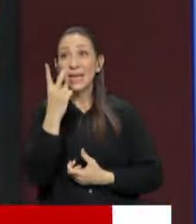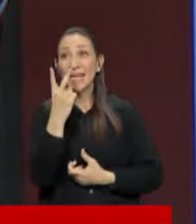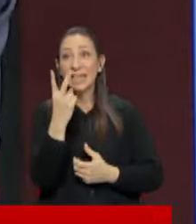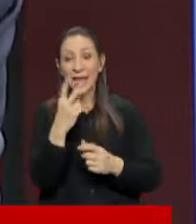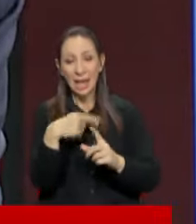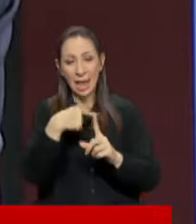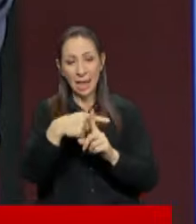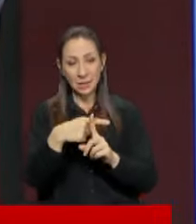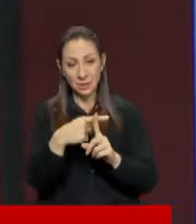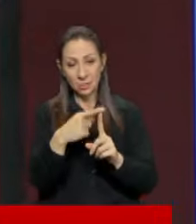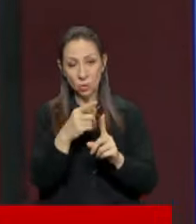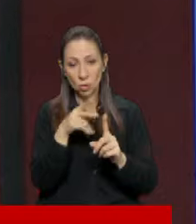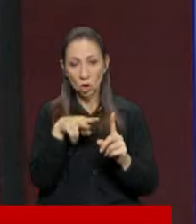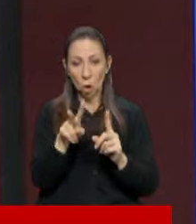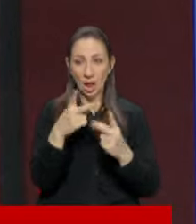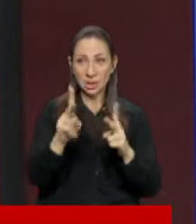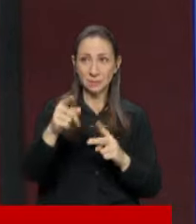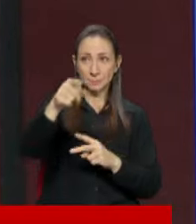alternatif bulvar açtım.